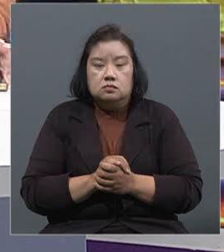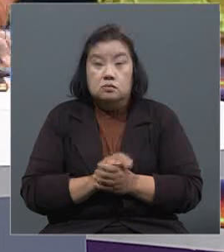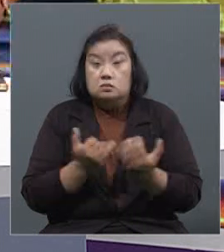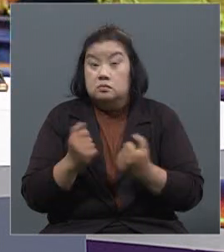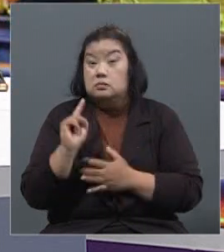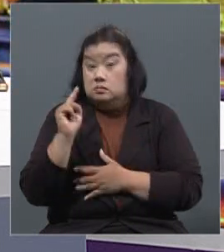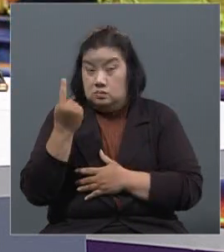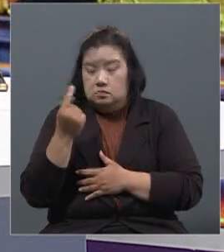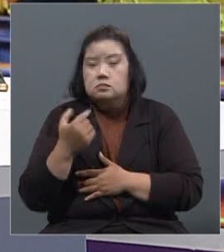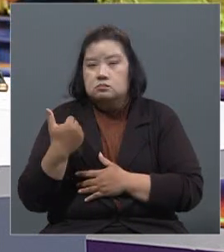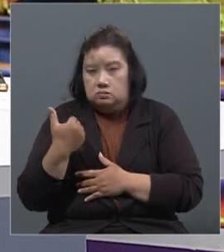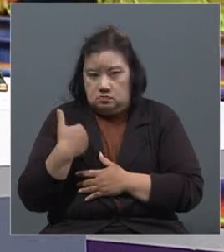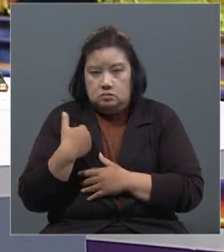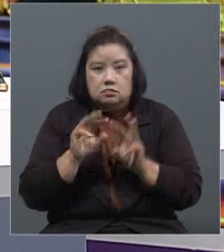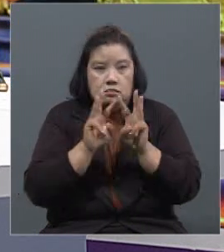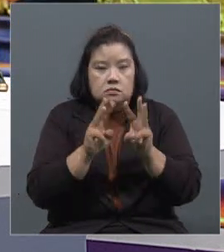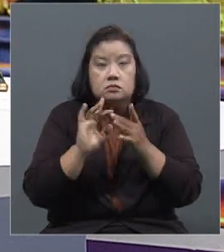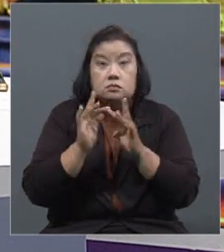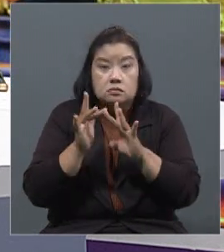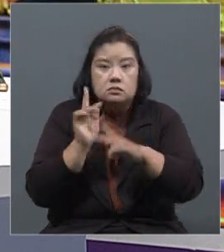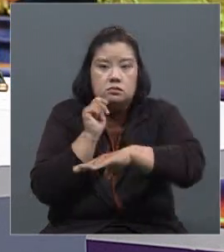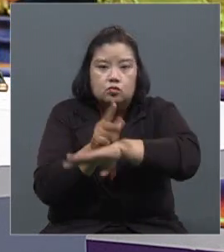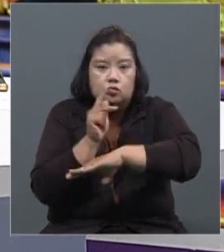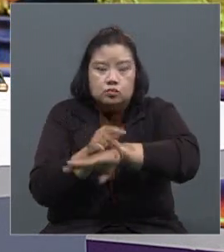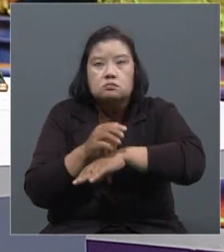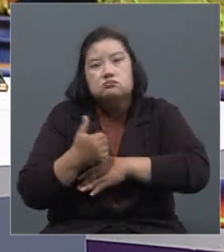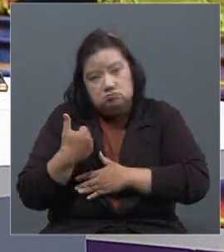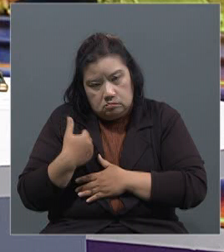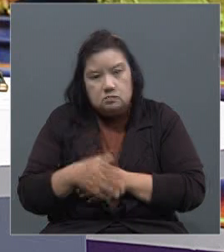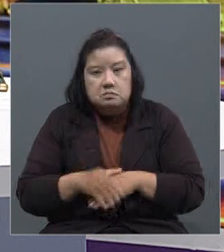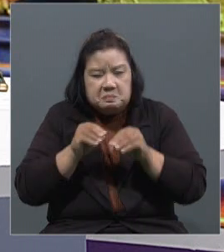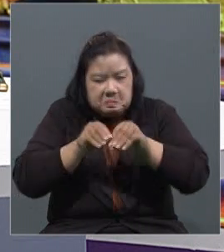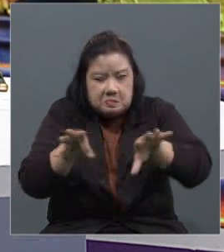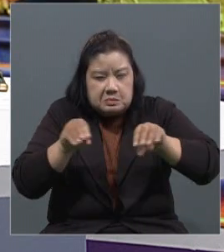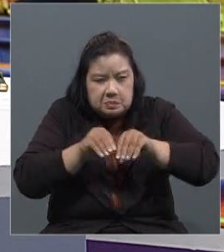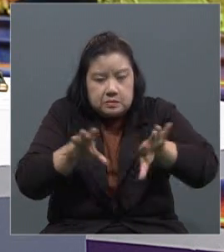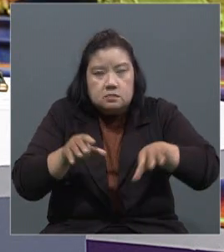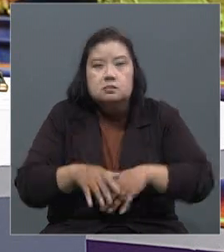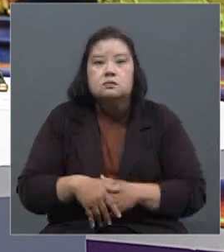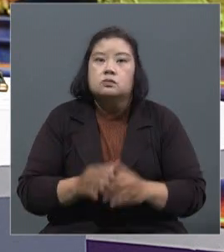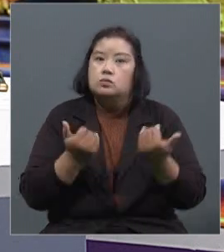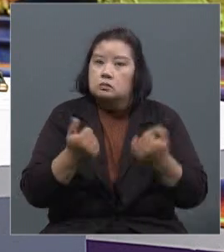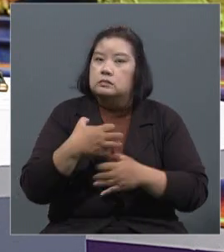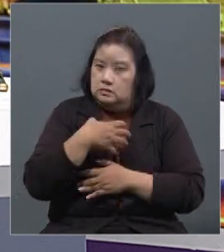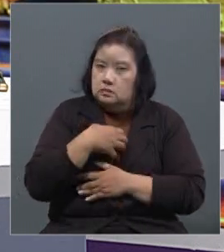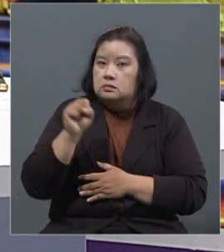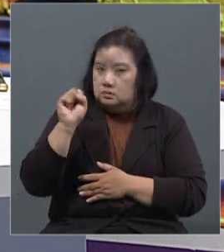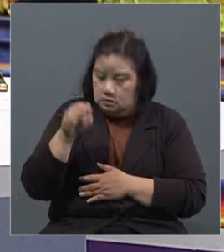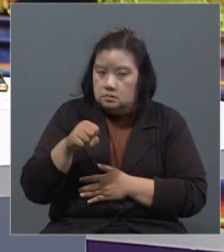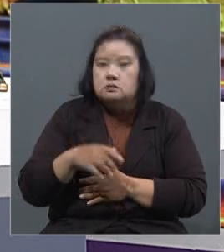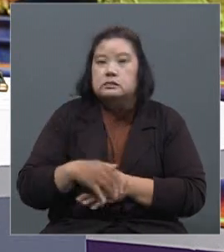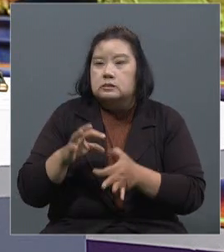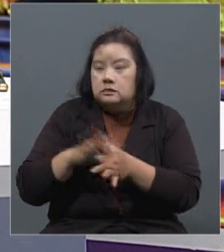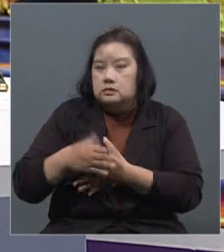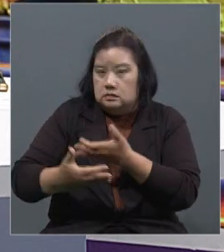ไปตรวจสอบข้อมูลในโลกออนไลน์กันหน่อยนะคะมีข้อมูลบอกต่อในโซเชียลว่าต่อไปนี้เนี่ยจะไปติดต่อหน่วยงานรัฐเกี่ยวกับการ